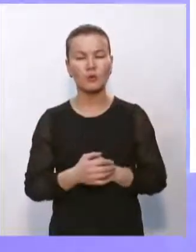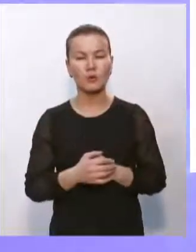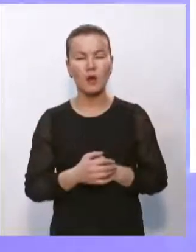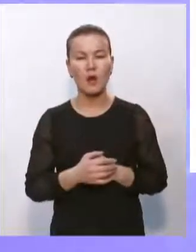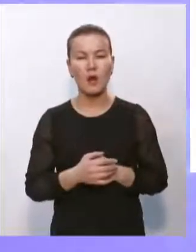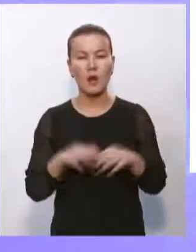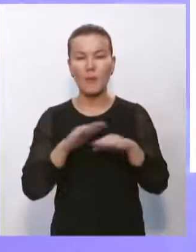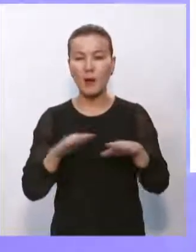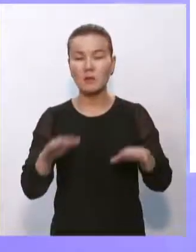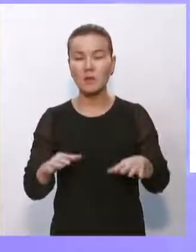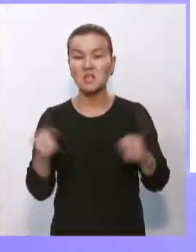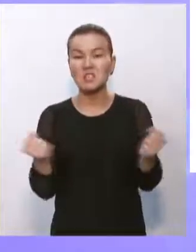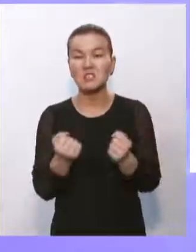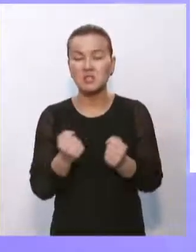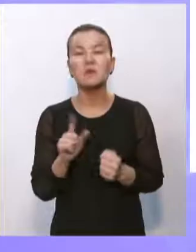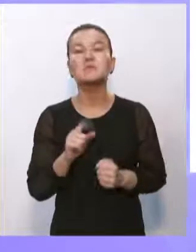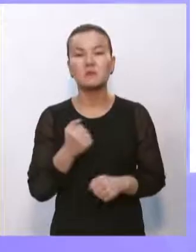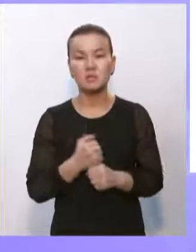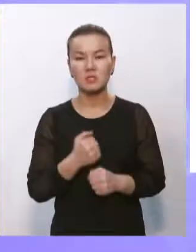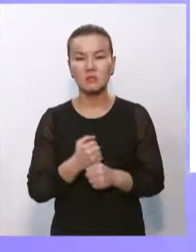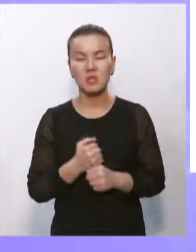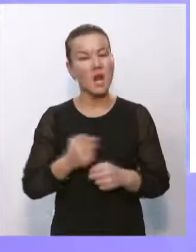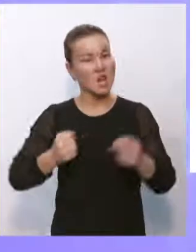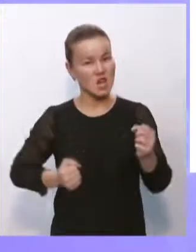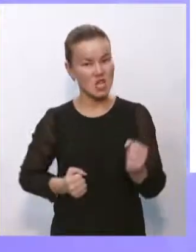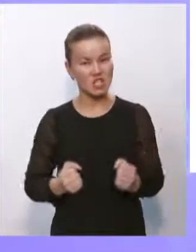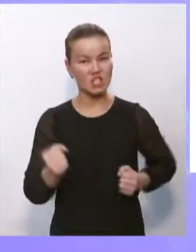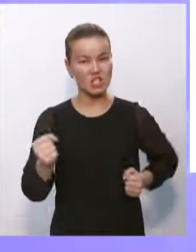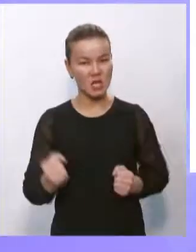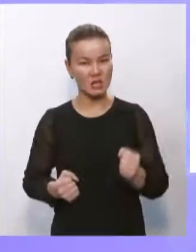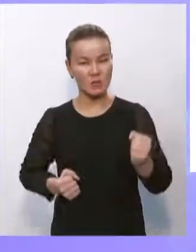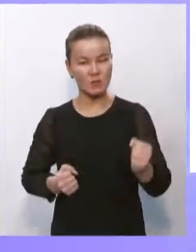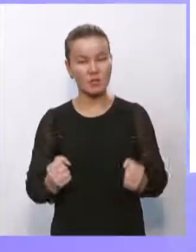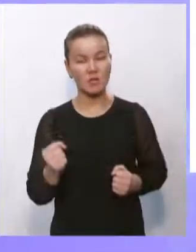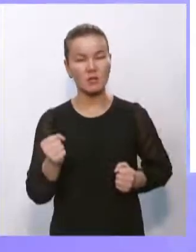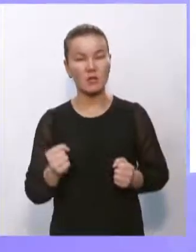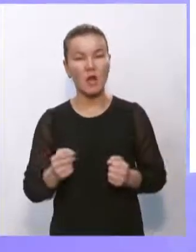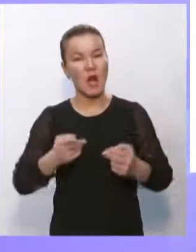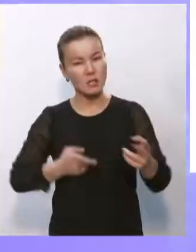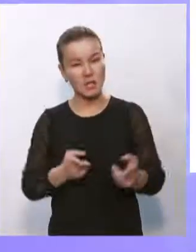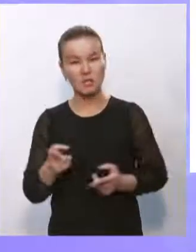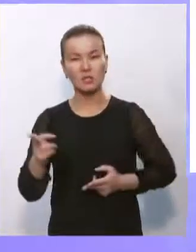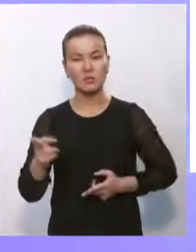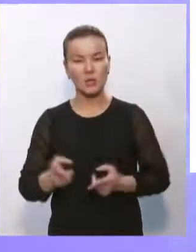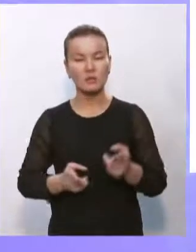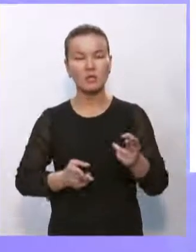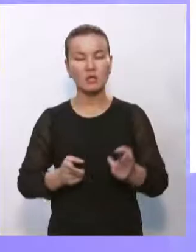Кышында балдар эмне кылышат? Лыжа тебишет. Коньки тебишет.